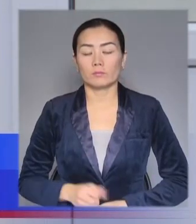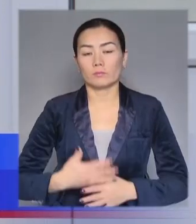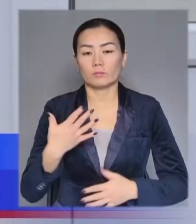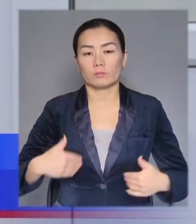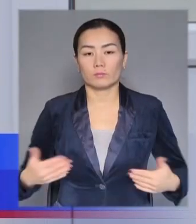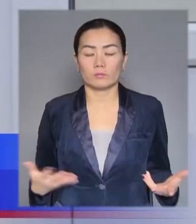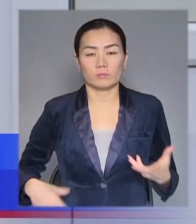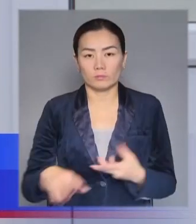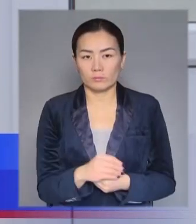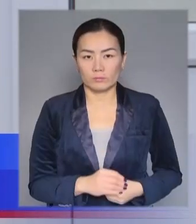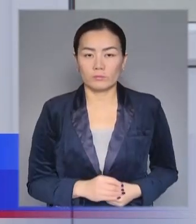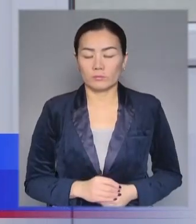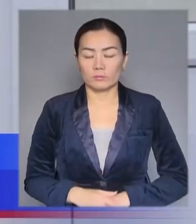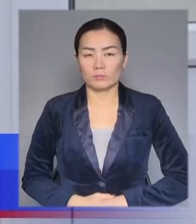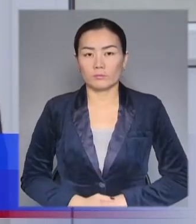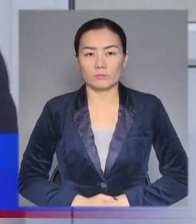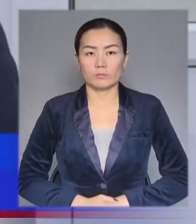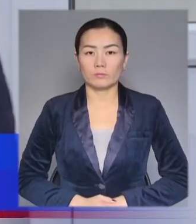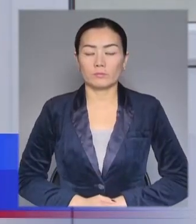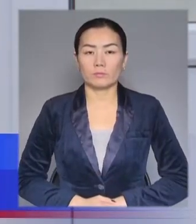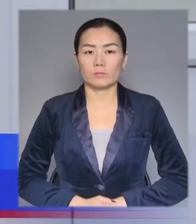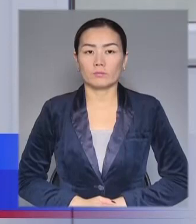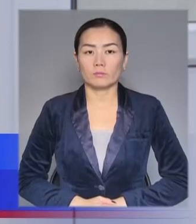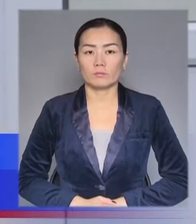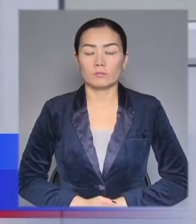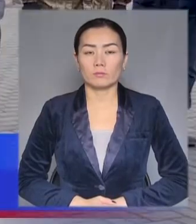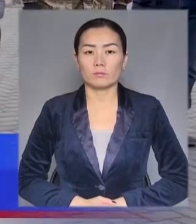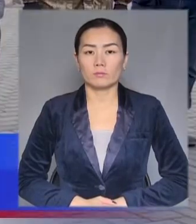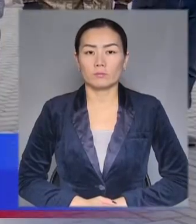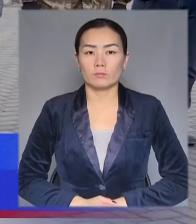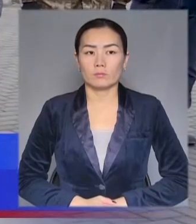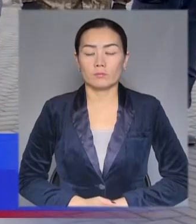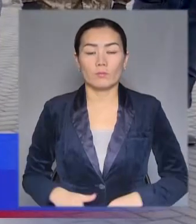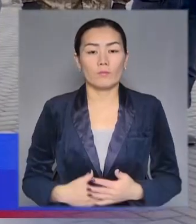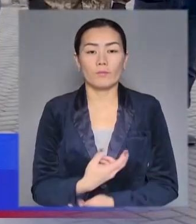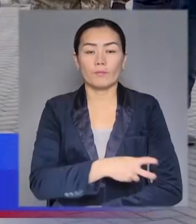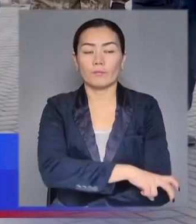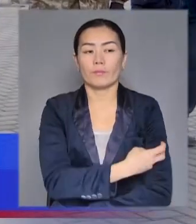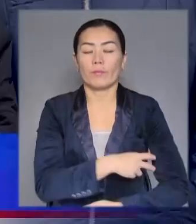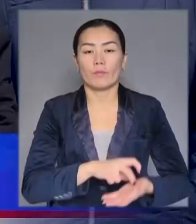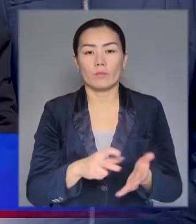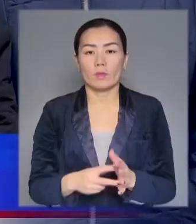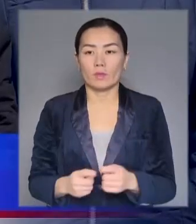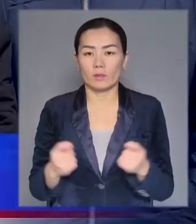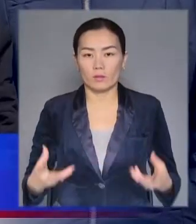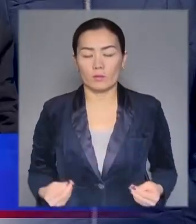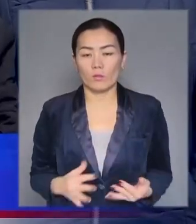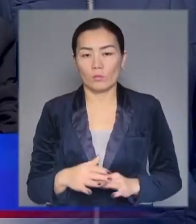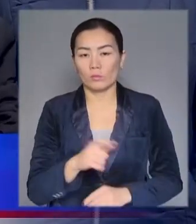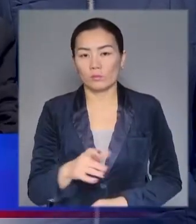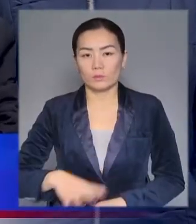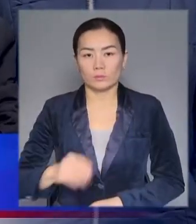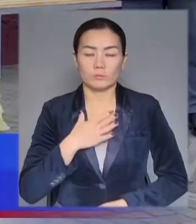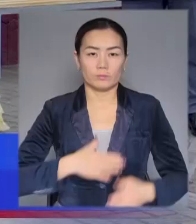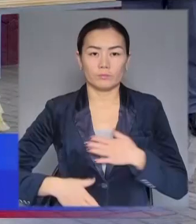құтты болсын, игілікке болсын, құтты болсын сіздерге. Рахмет. Жаңа медициналық пункттің ашылғанына ауыл